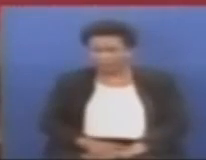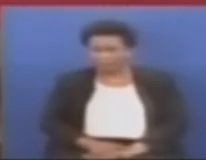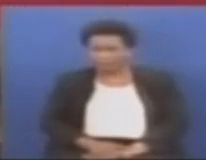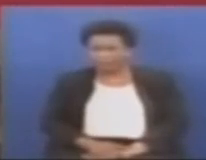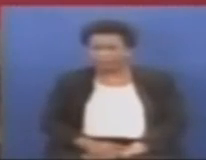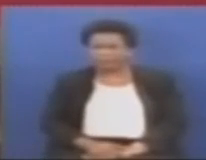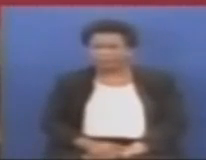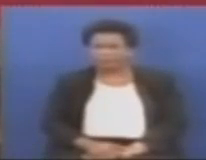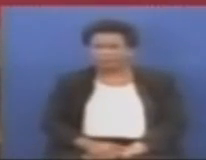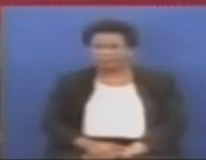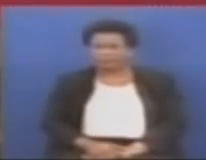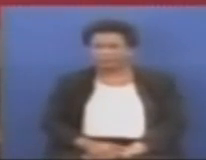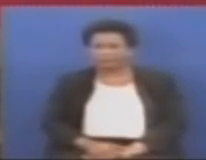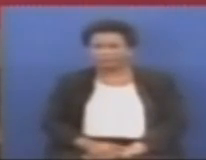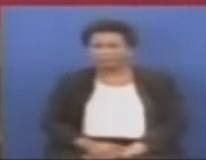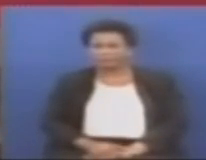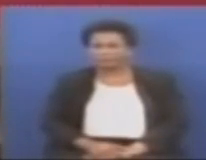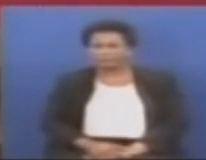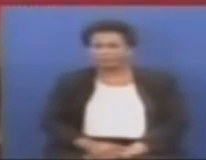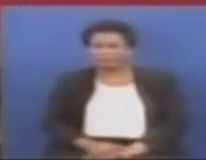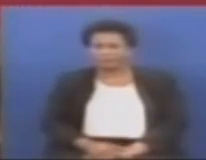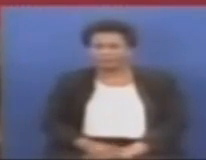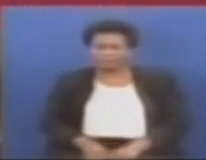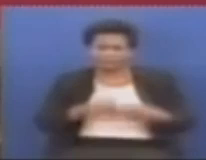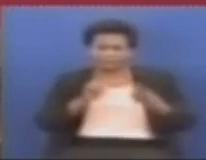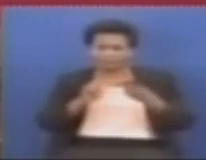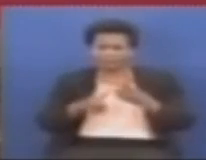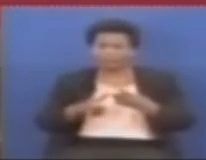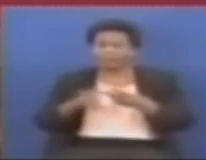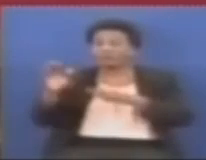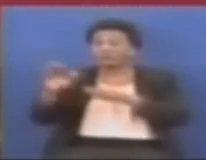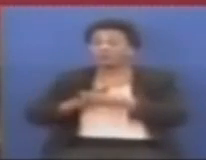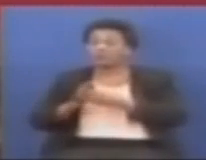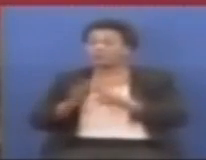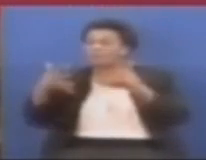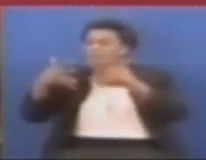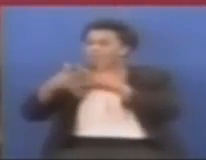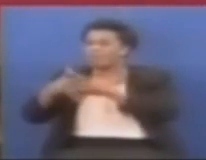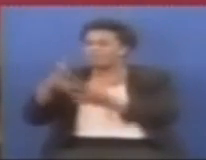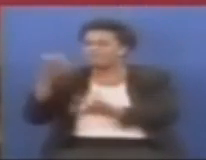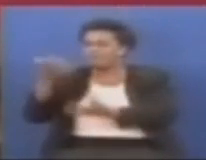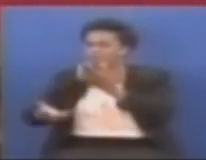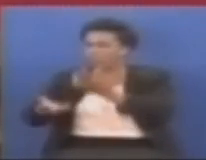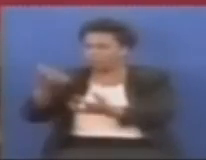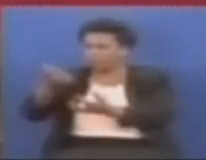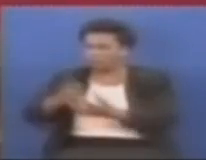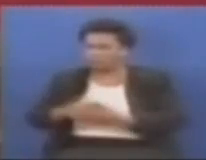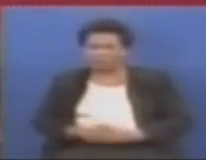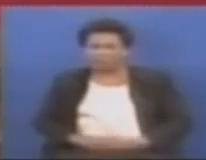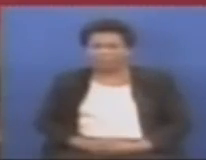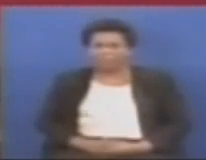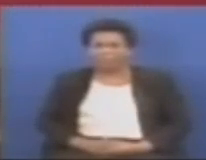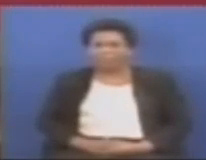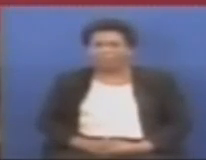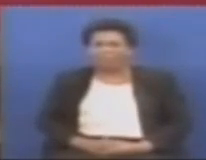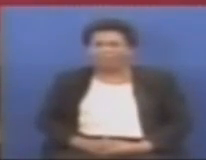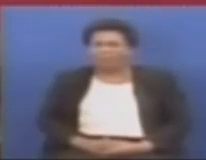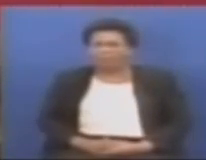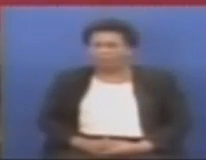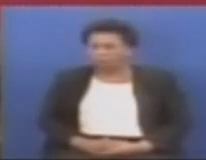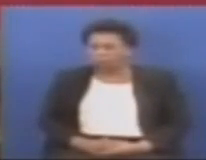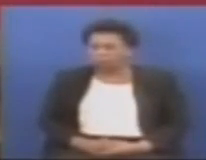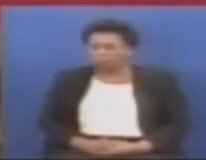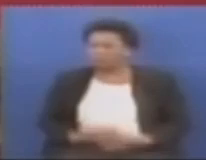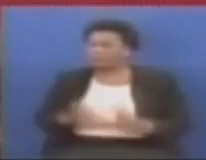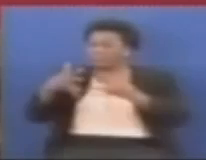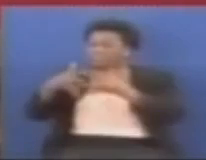kutumia mabomu. Shukrani sana kwa kuwa muungwana. Lakini la pili, Mheshimiwa Bungara